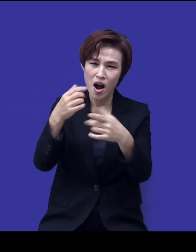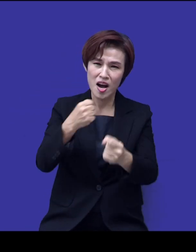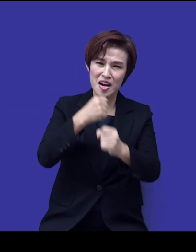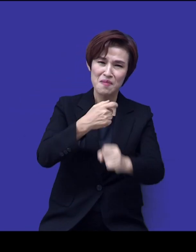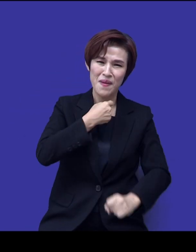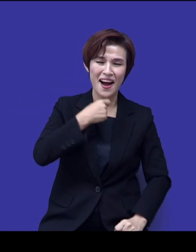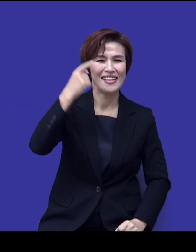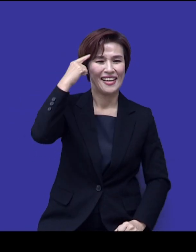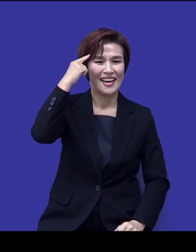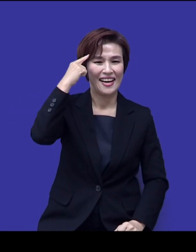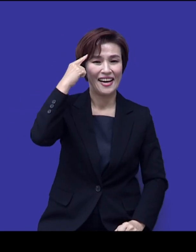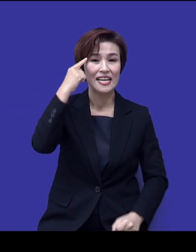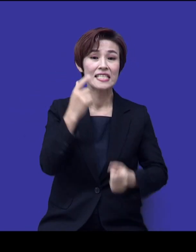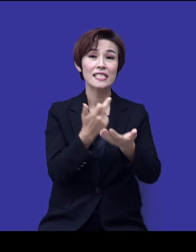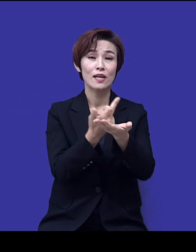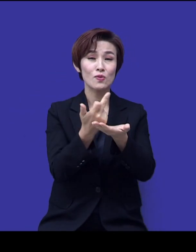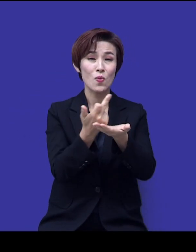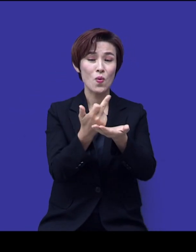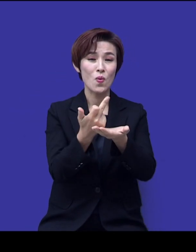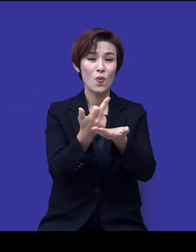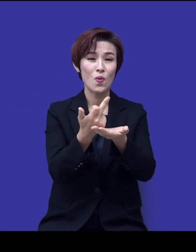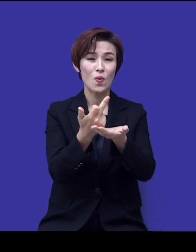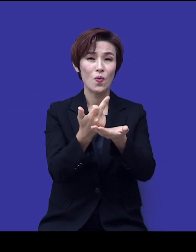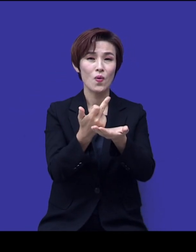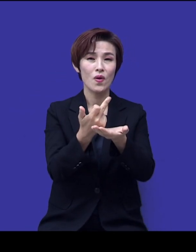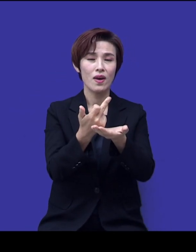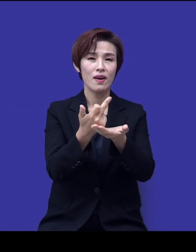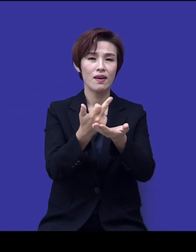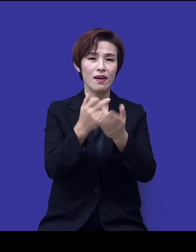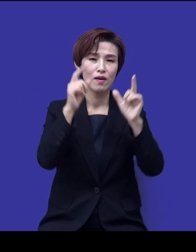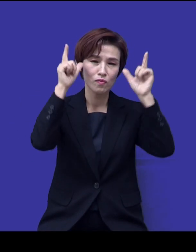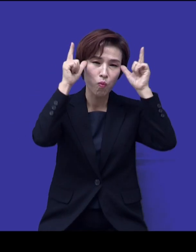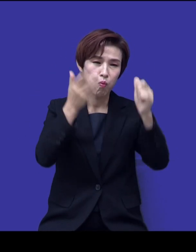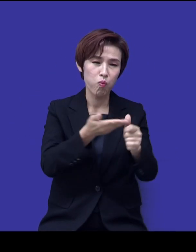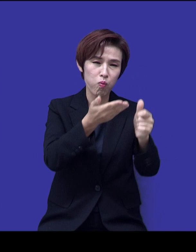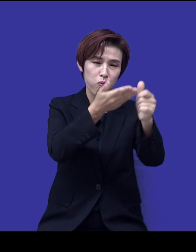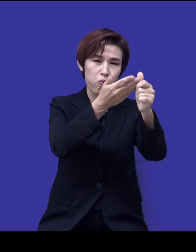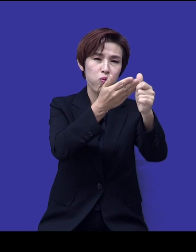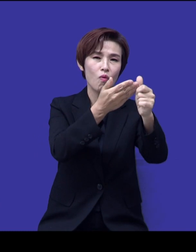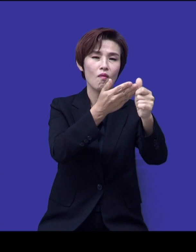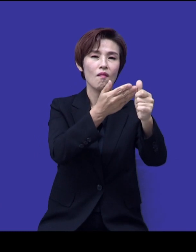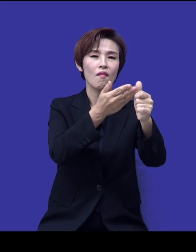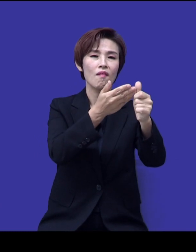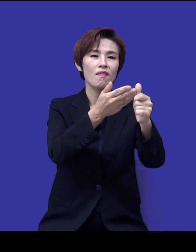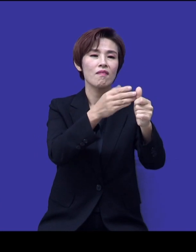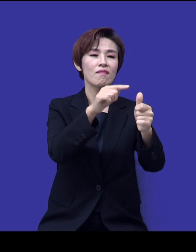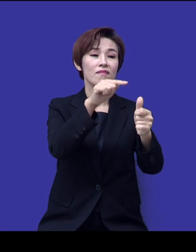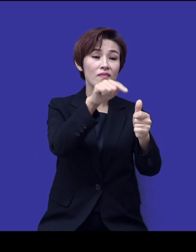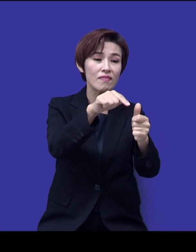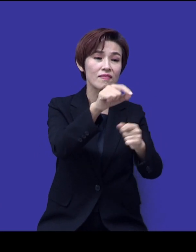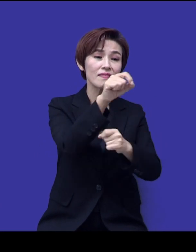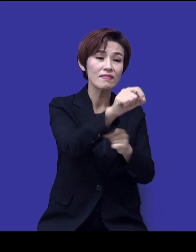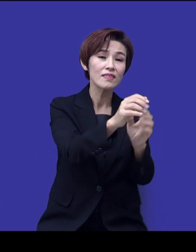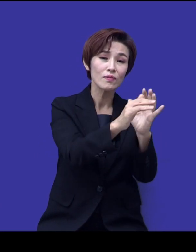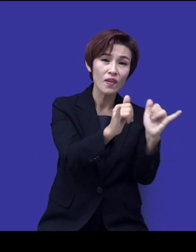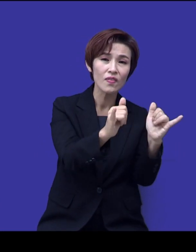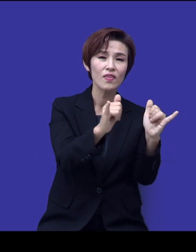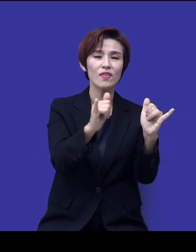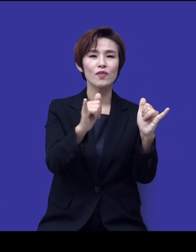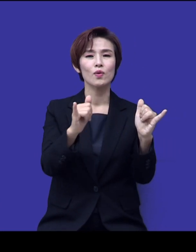목장집 주인 인부 아들하고 사랑 이야기인데 네. 벌써 그림이 보이잖아요. 네. 그게 좋아요. 어두울 것 같잖아요. 그래서 네,